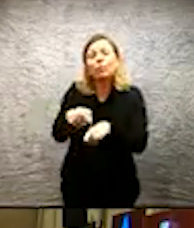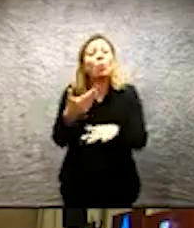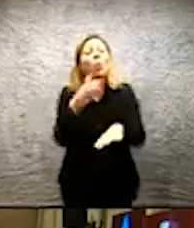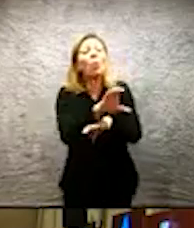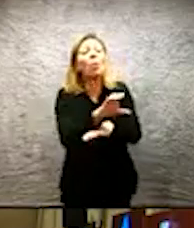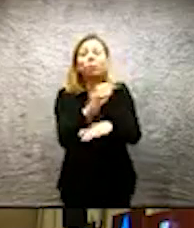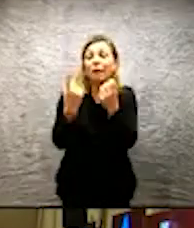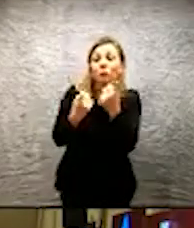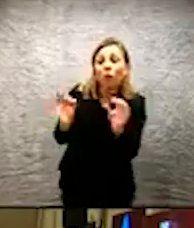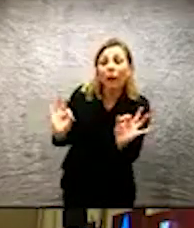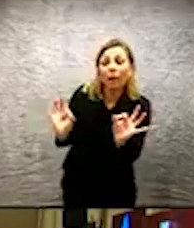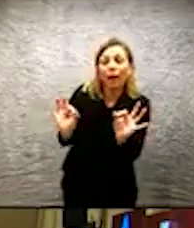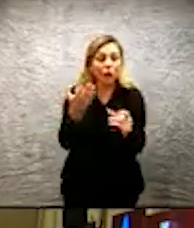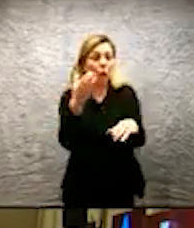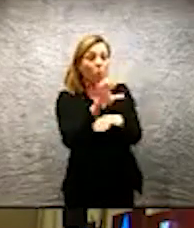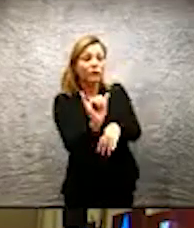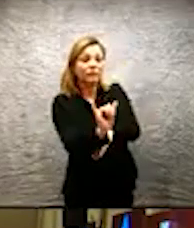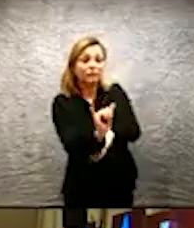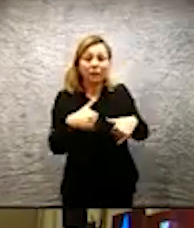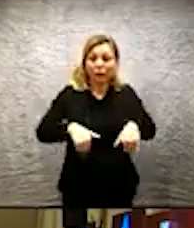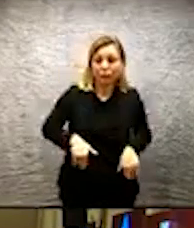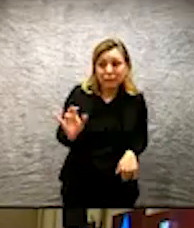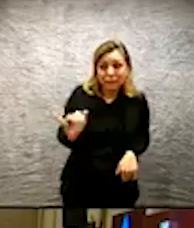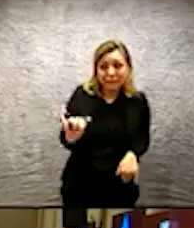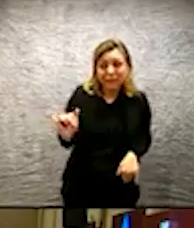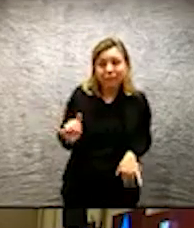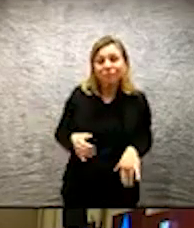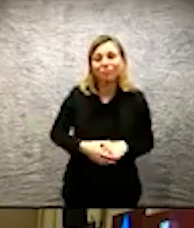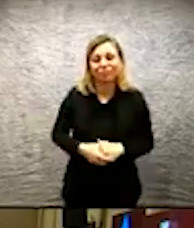contre ? Qui s'abstient ?